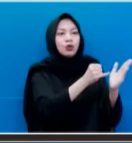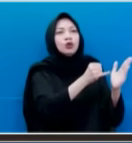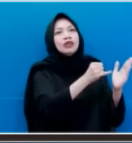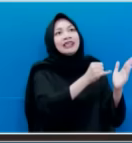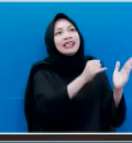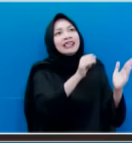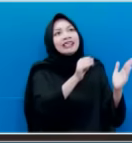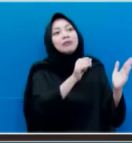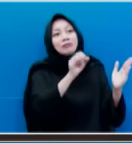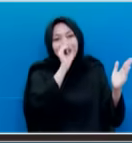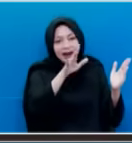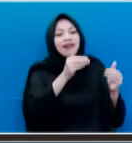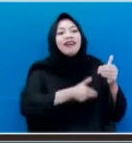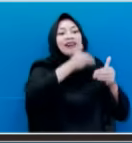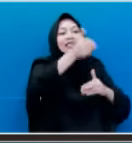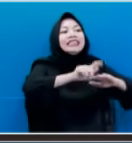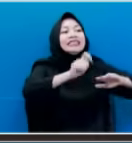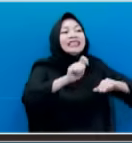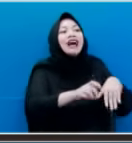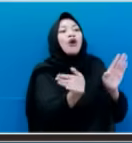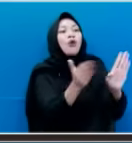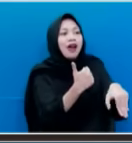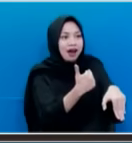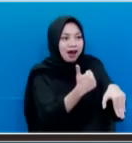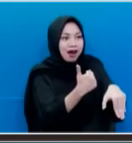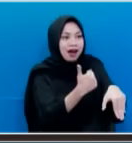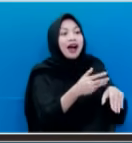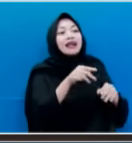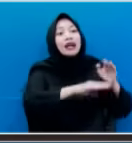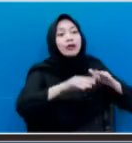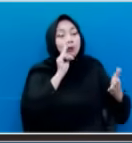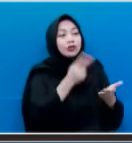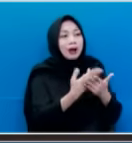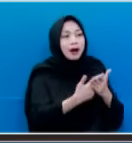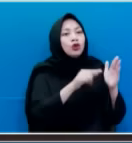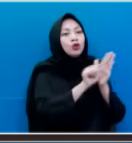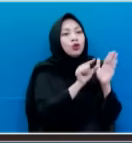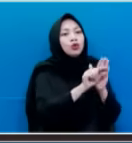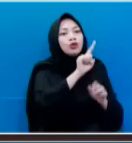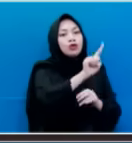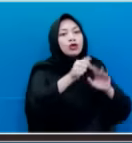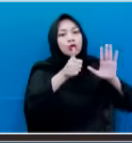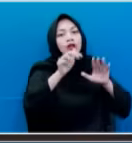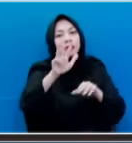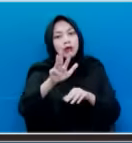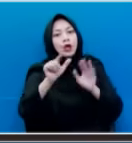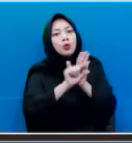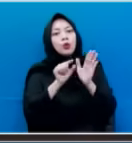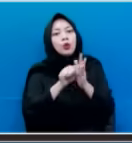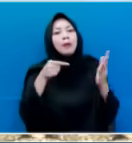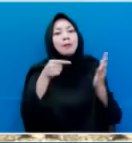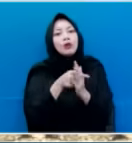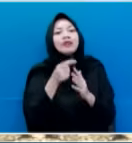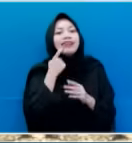dengan menyidangkan kembali pasal 169 huruf Q Undang-Undang Pemilu yang mengenai syarat capres-cawapres itu.